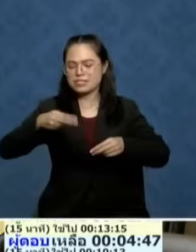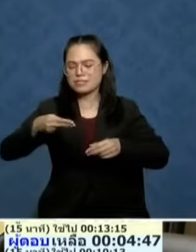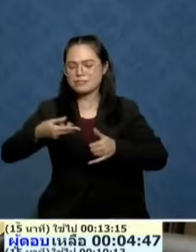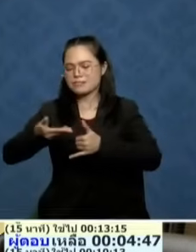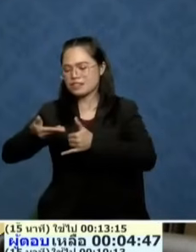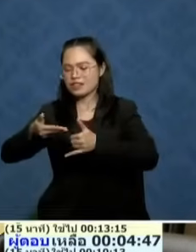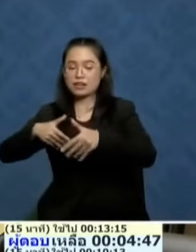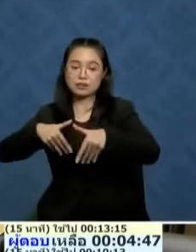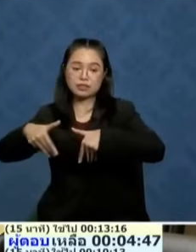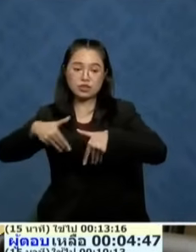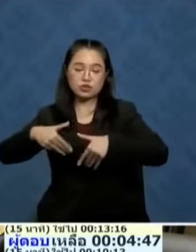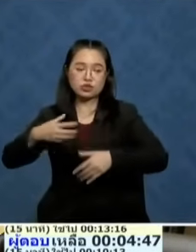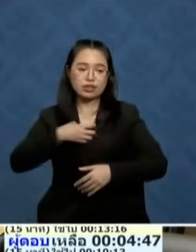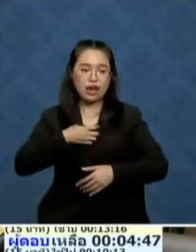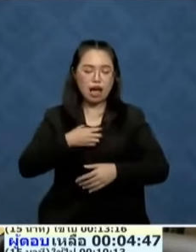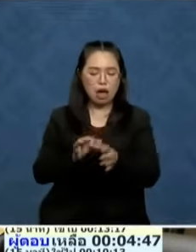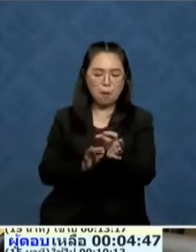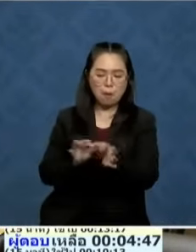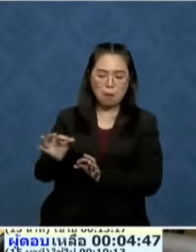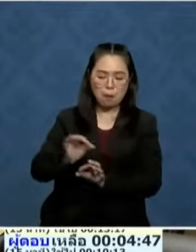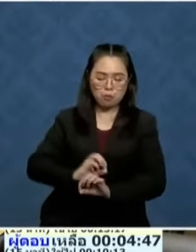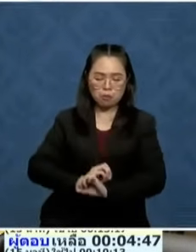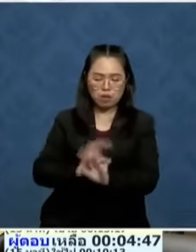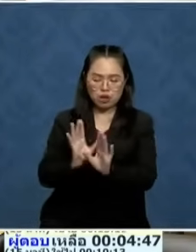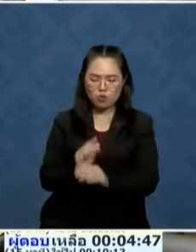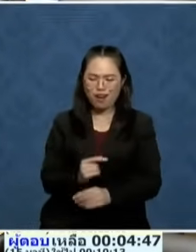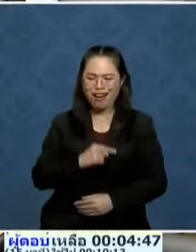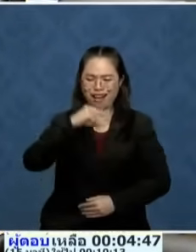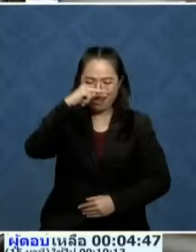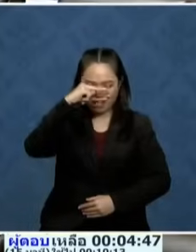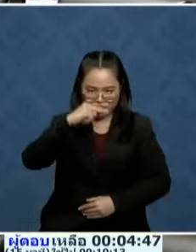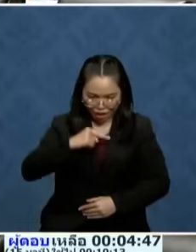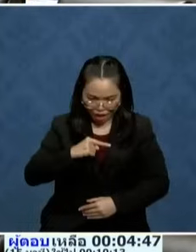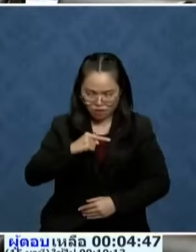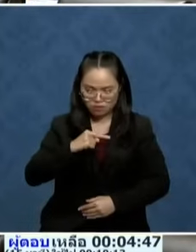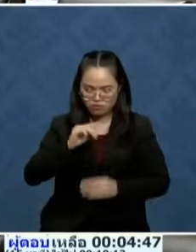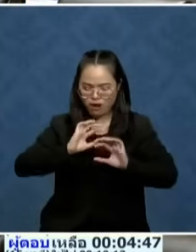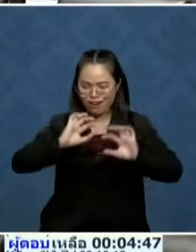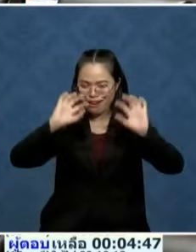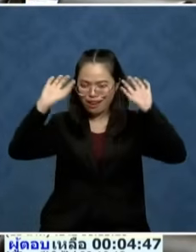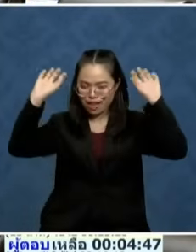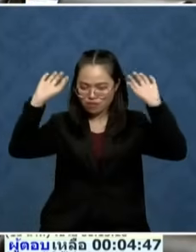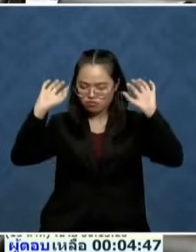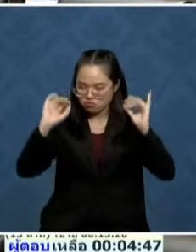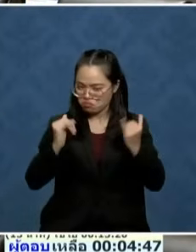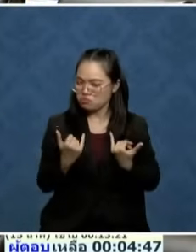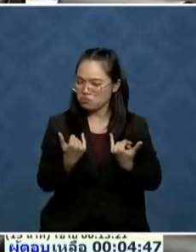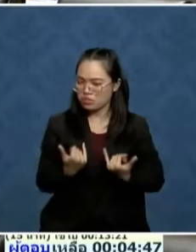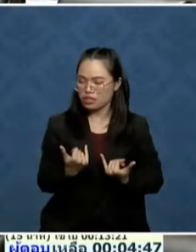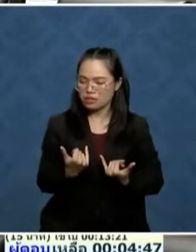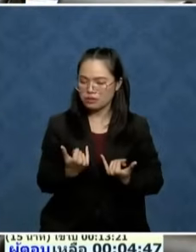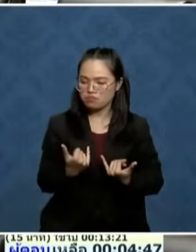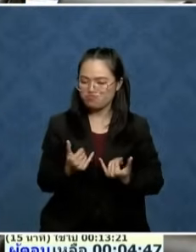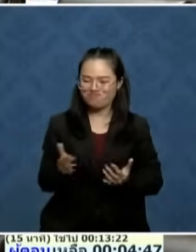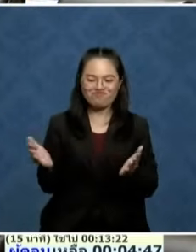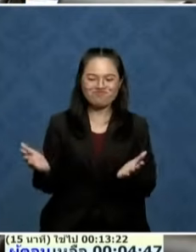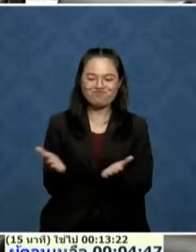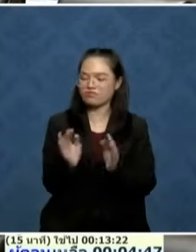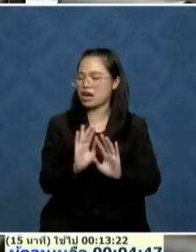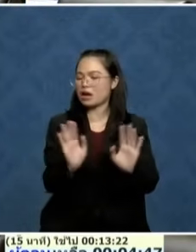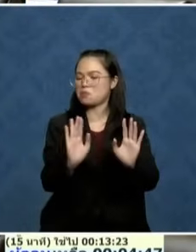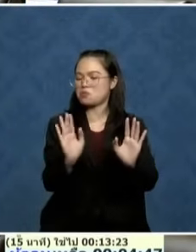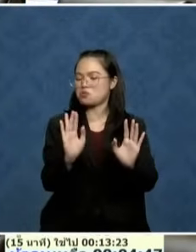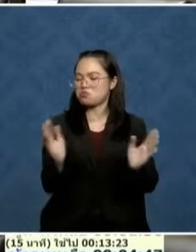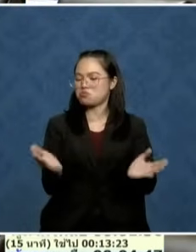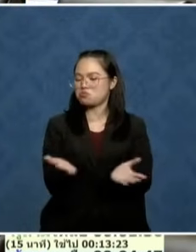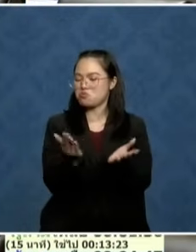ากให้ท่านให้ความชัดเจนว่าจุดยืนของรัฐบาลนี้ในการที่จะไม่สนับสนุนอาวุธยุทโธป